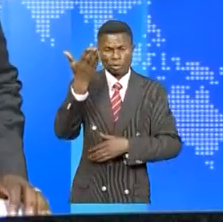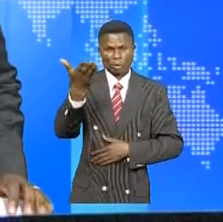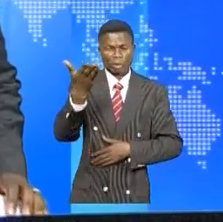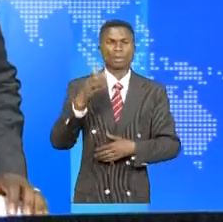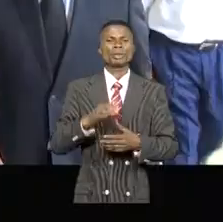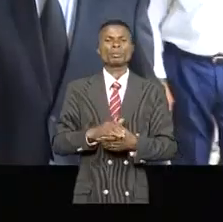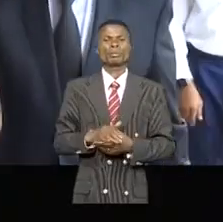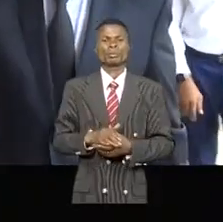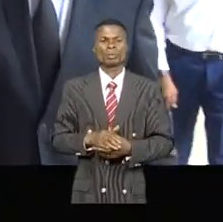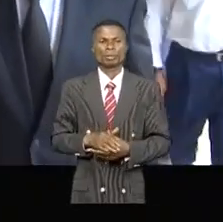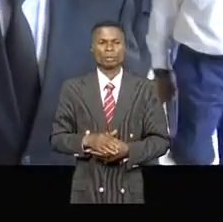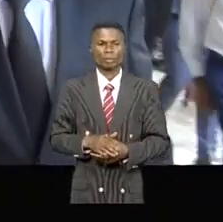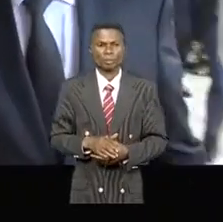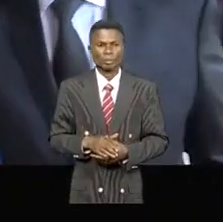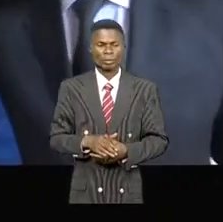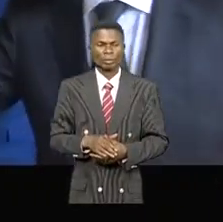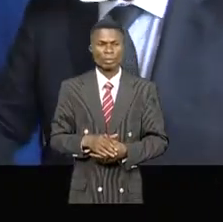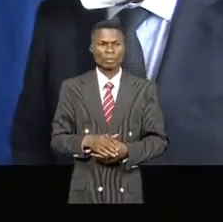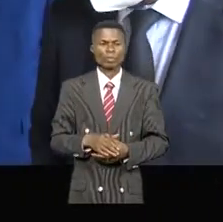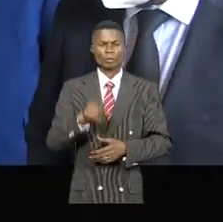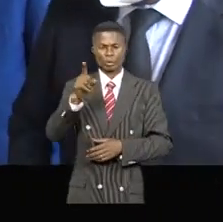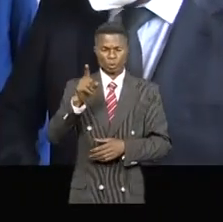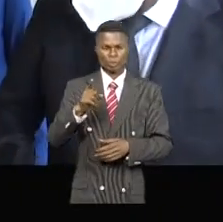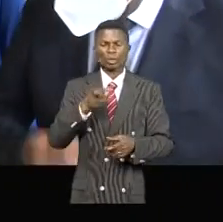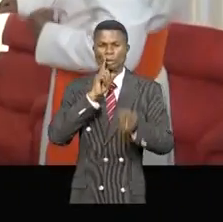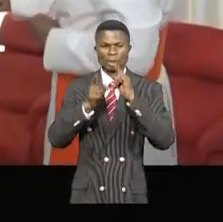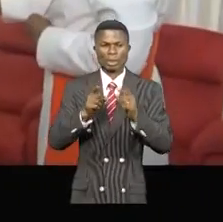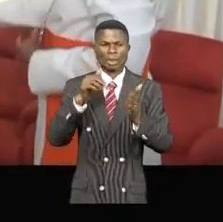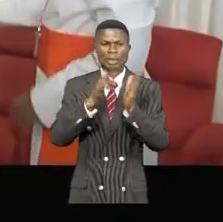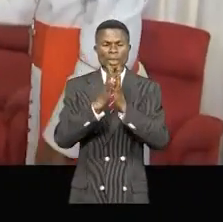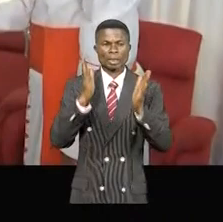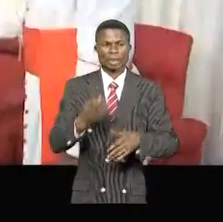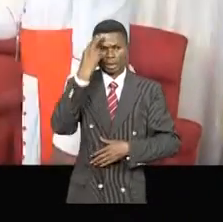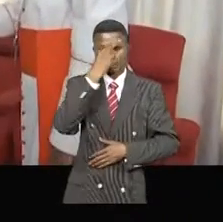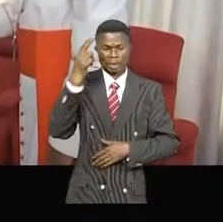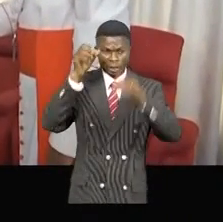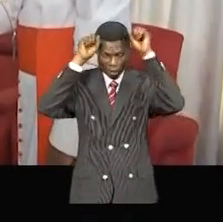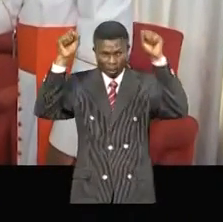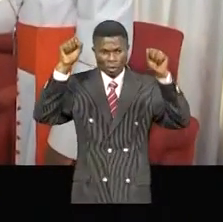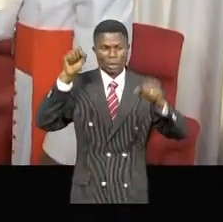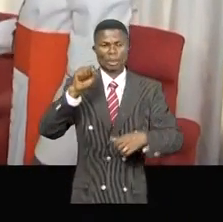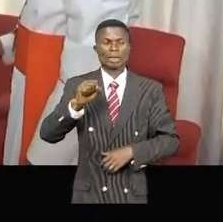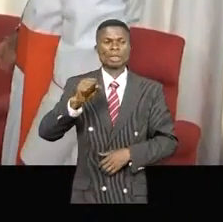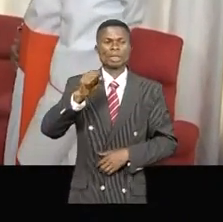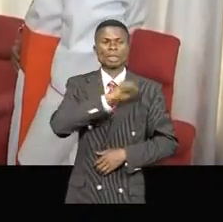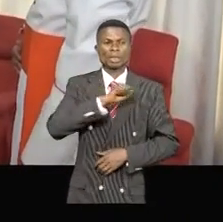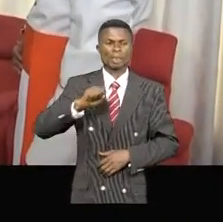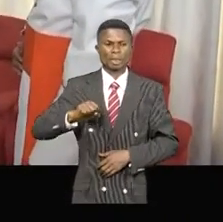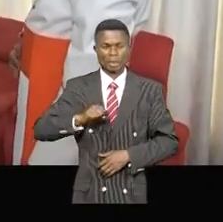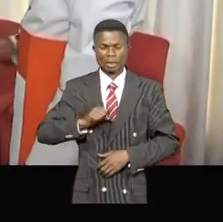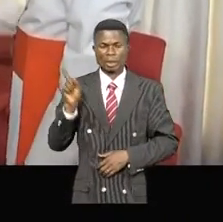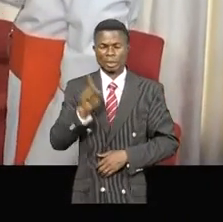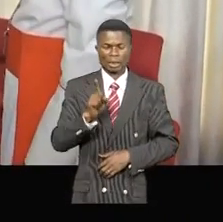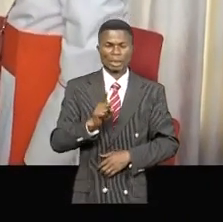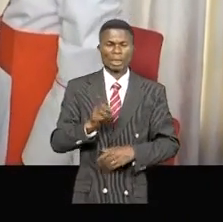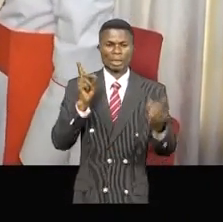résumés. Dans sa casquette de fervent chrétien catholique, le président du Sénat congolais est allé recevoir la bénédiction de